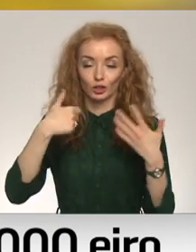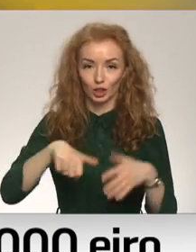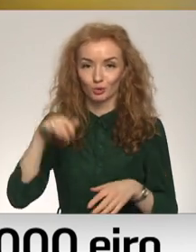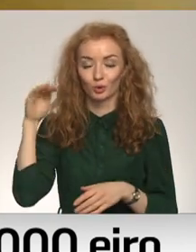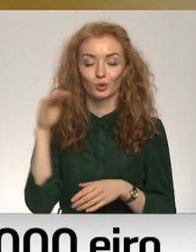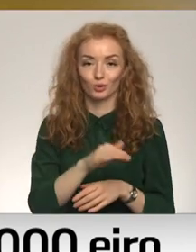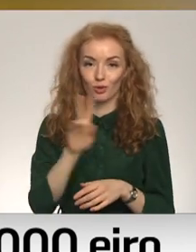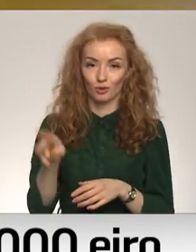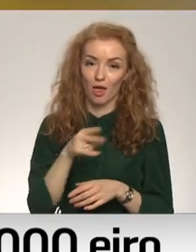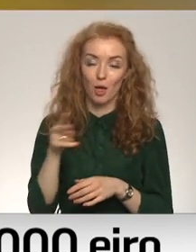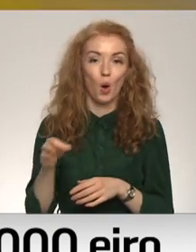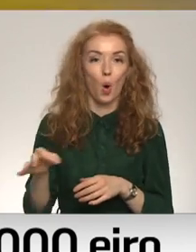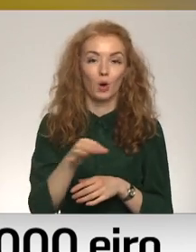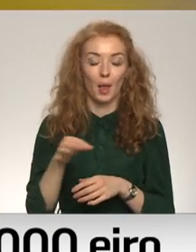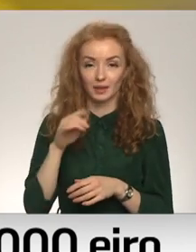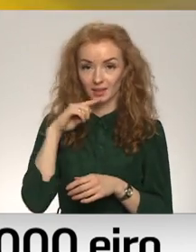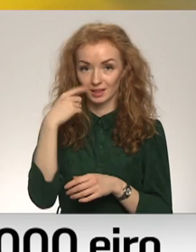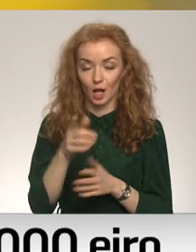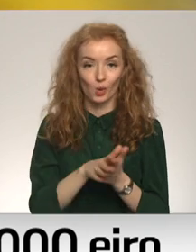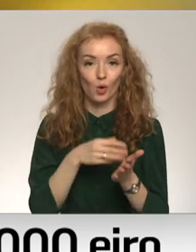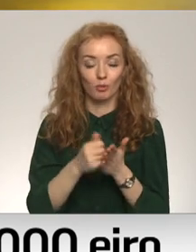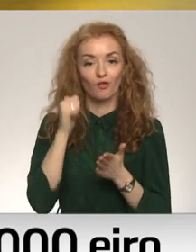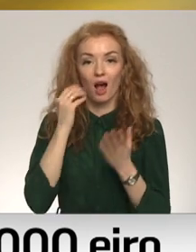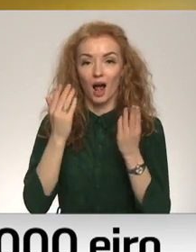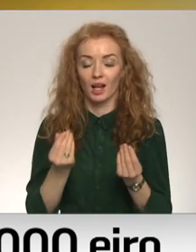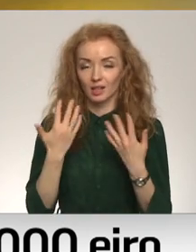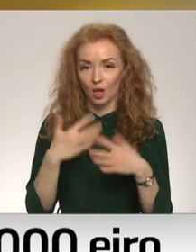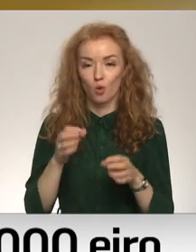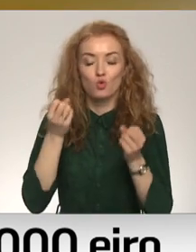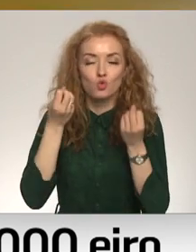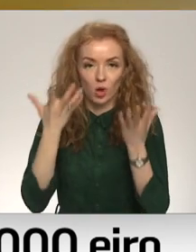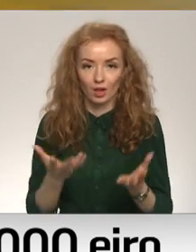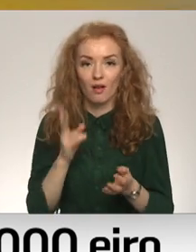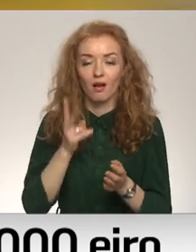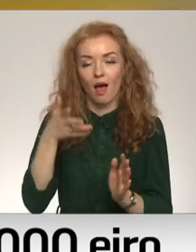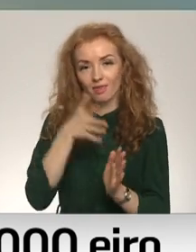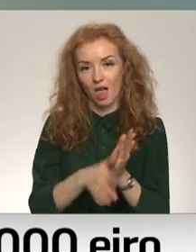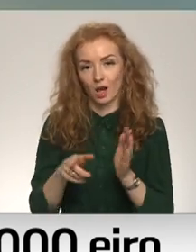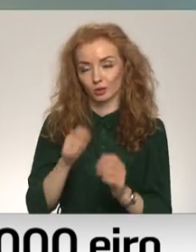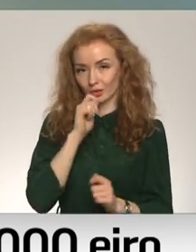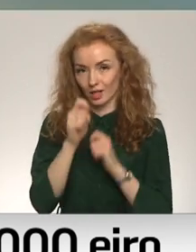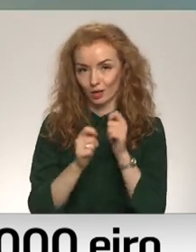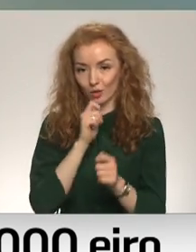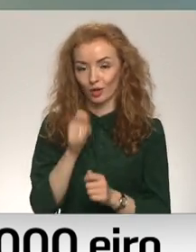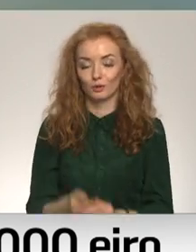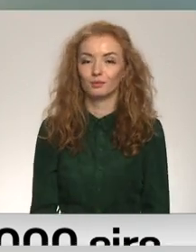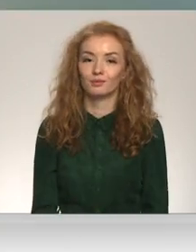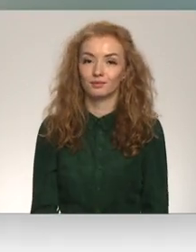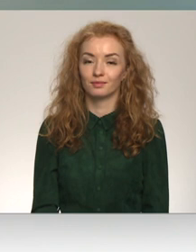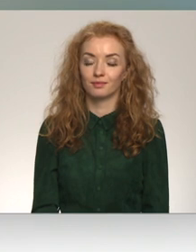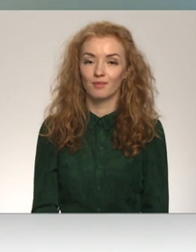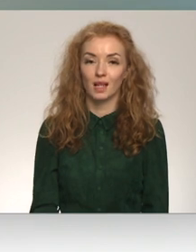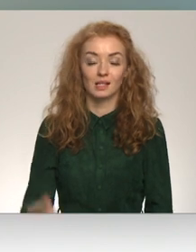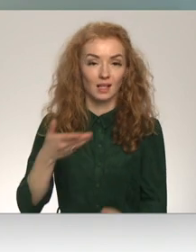eiro. Organizācijā norāda, ka kopš vakardienas ir kļuvis skaidrs, kā ziedojumi tiks tērēti. Pirmām kārtām sadarbībā